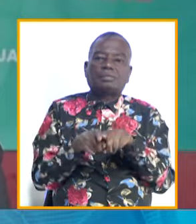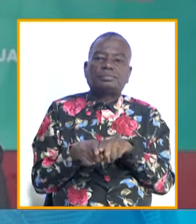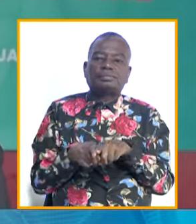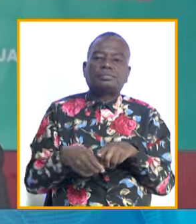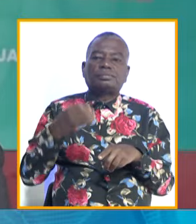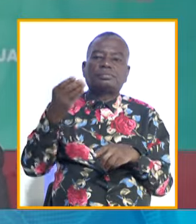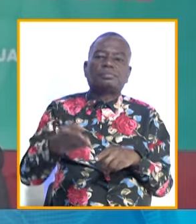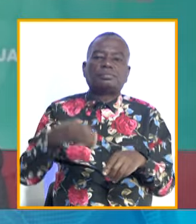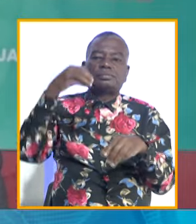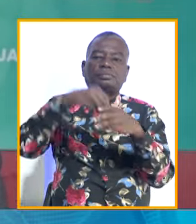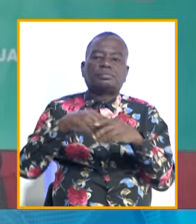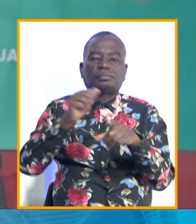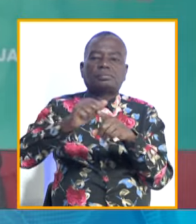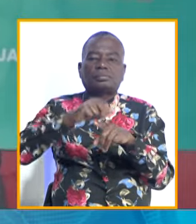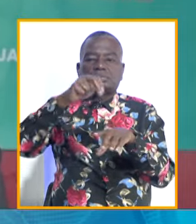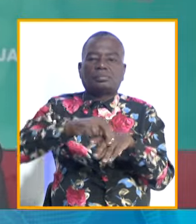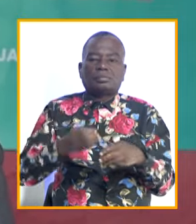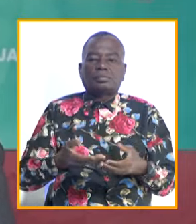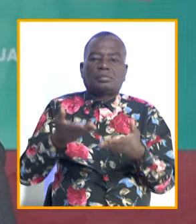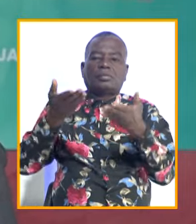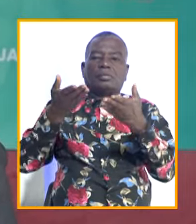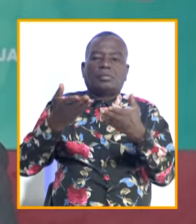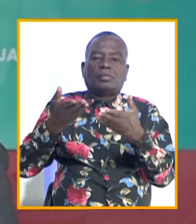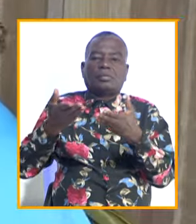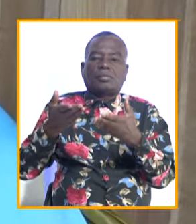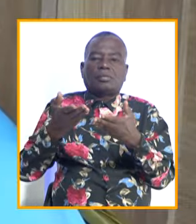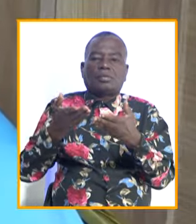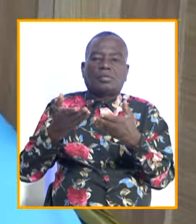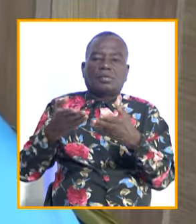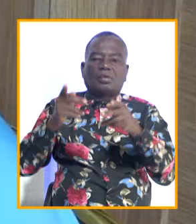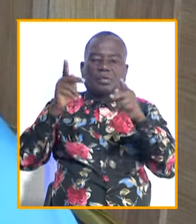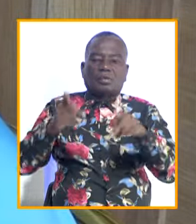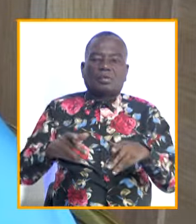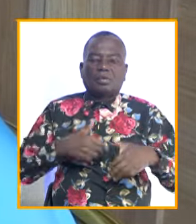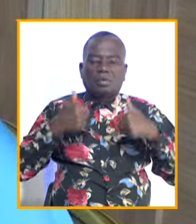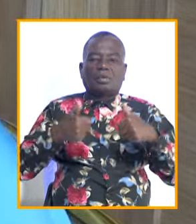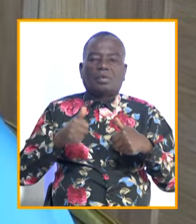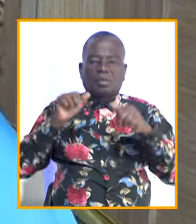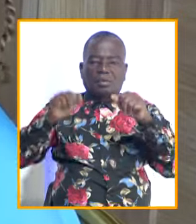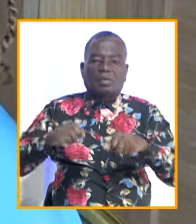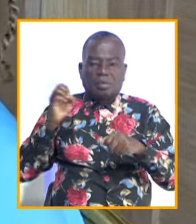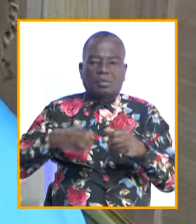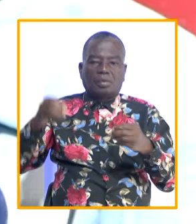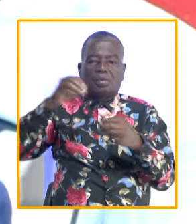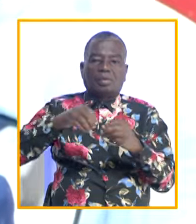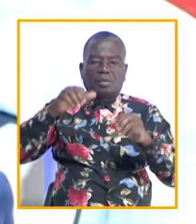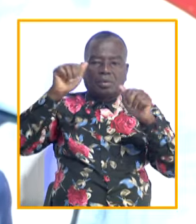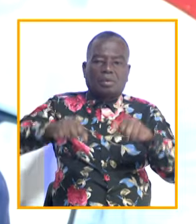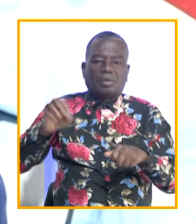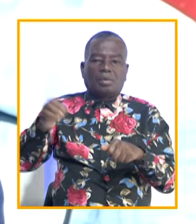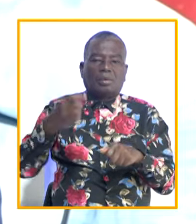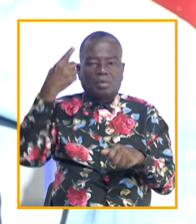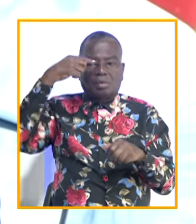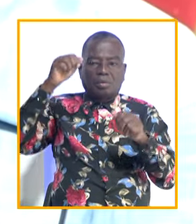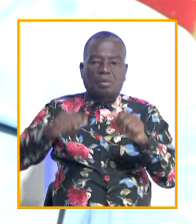de donner du contenu de formation, de faire monter les agents de santé communautaire en compétence, de renforcer leurs capacités pour